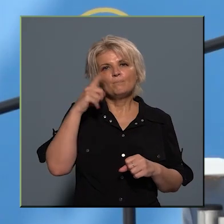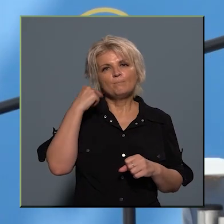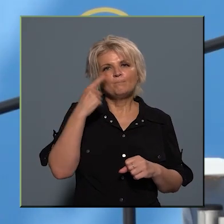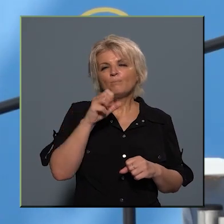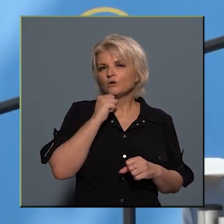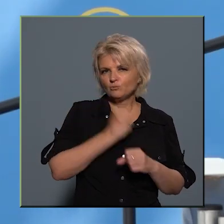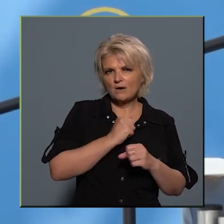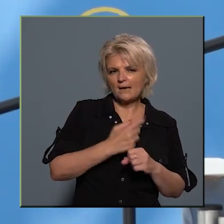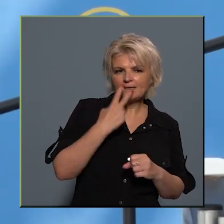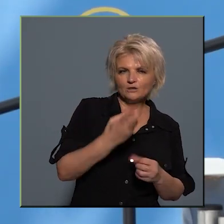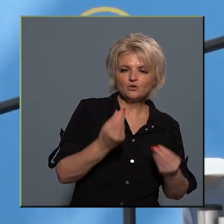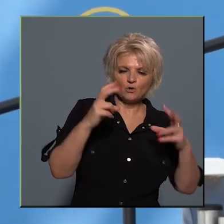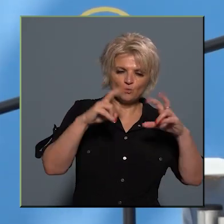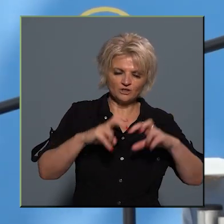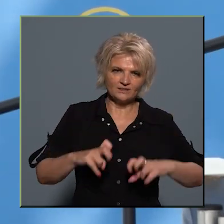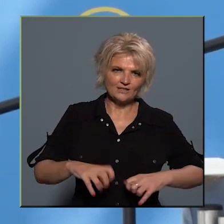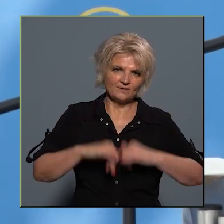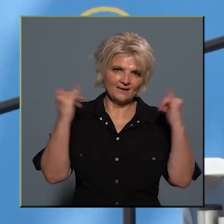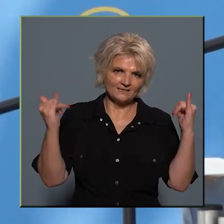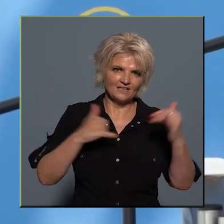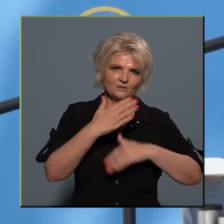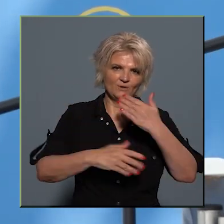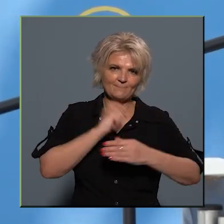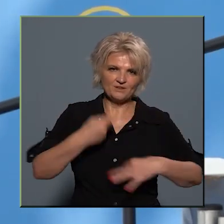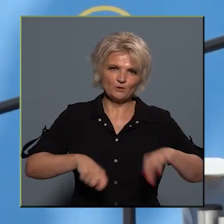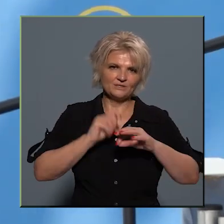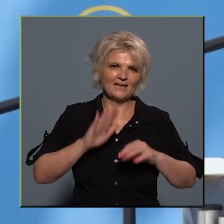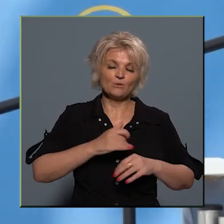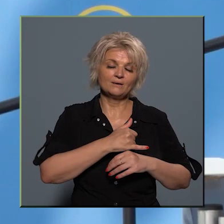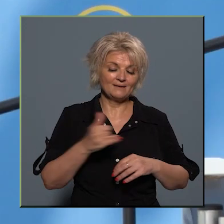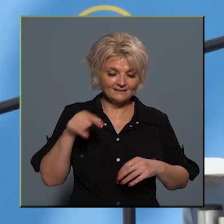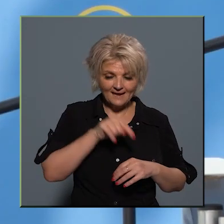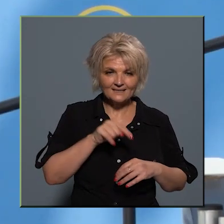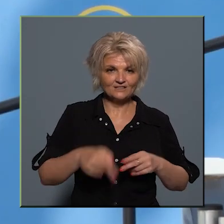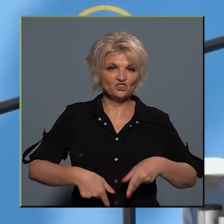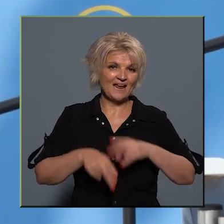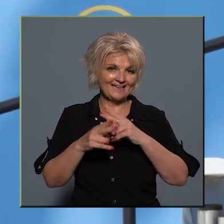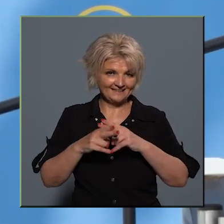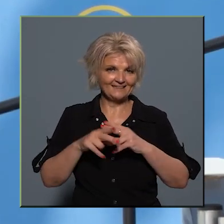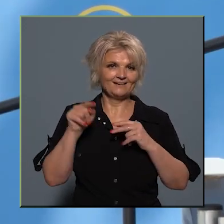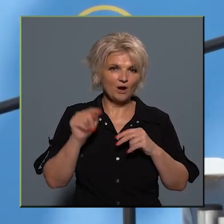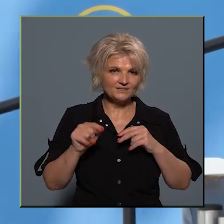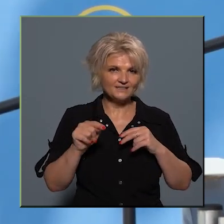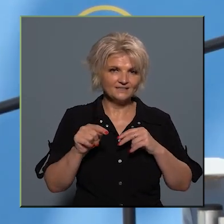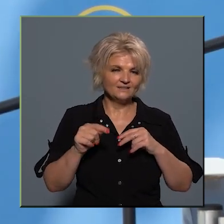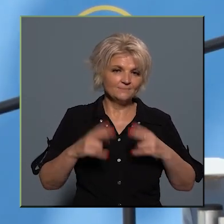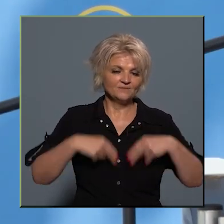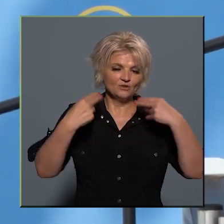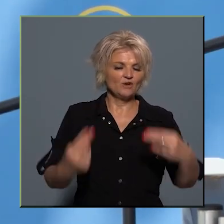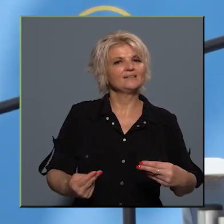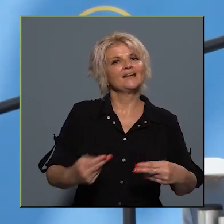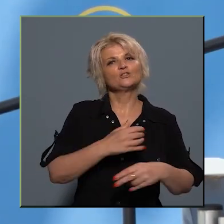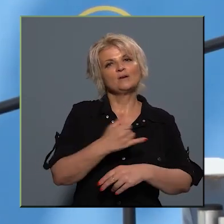sok kutatásfejlesztés folyik Magyarországon. Mindez elősegíti azt, hogy az